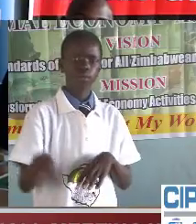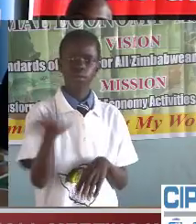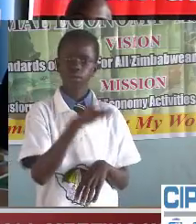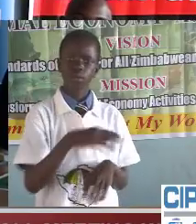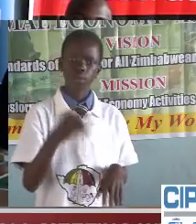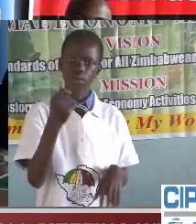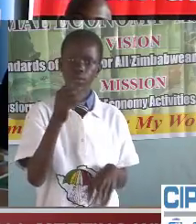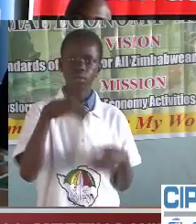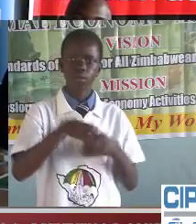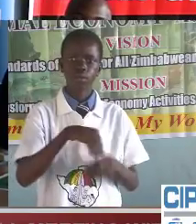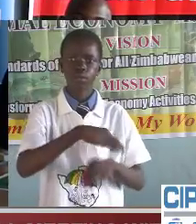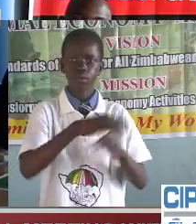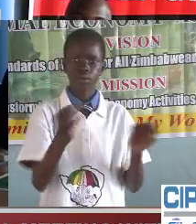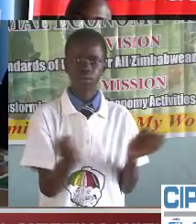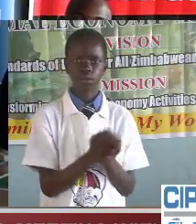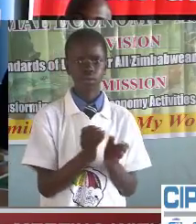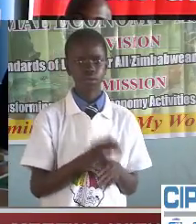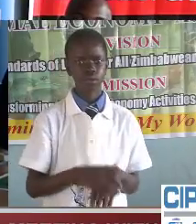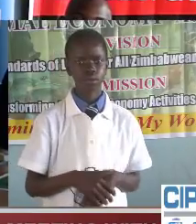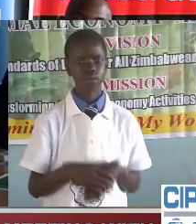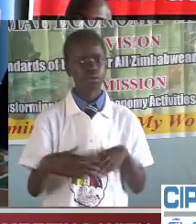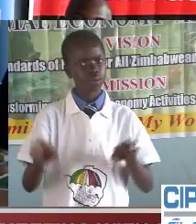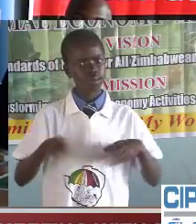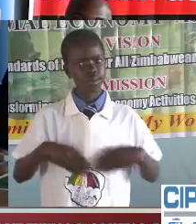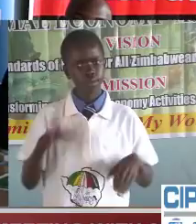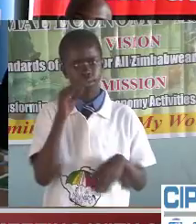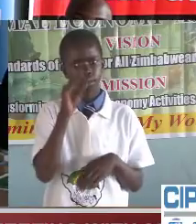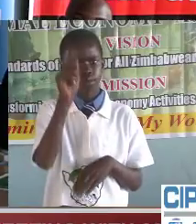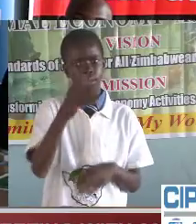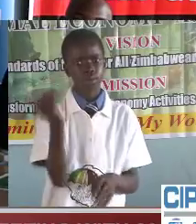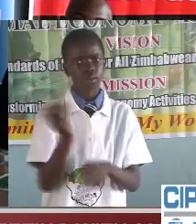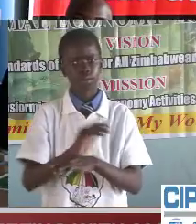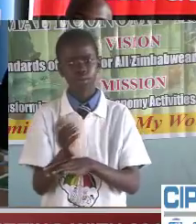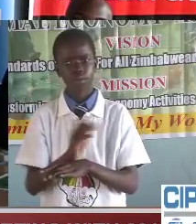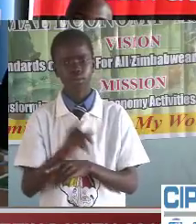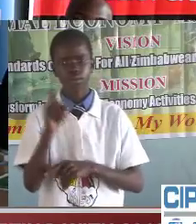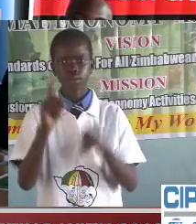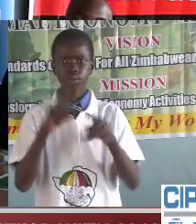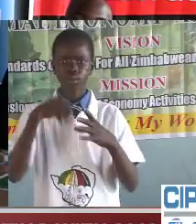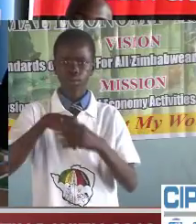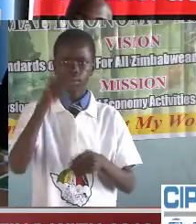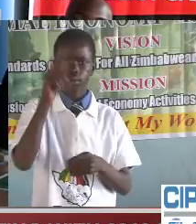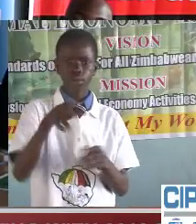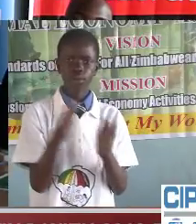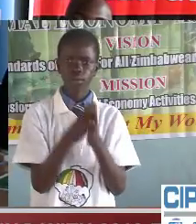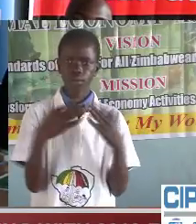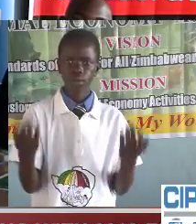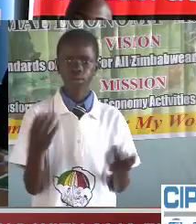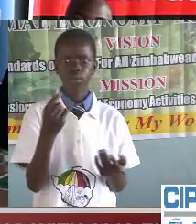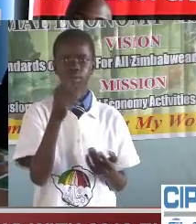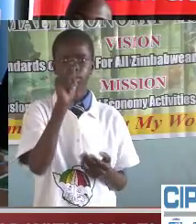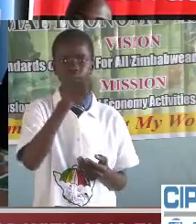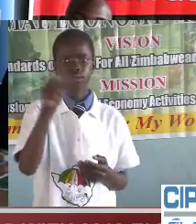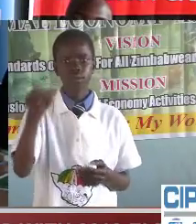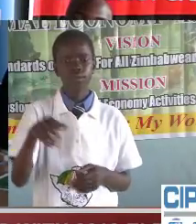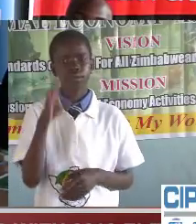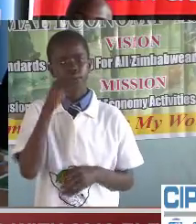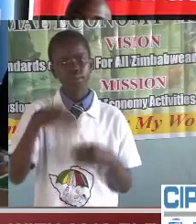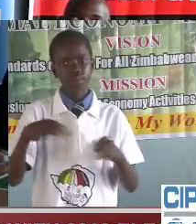Anditi munhu anoti akati anotengesa munhu anoshuwa ndine mari mufoni kana kuti haatorina mari. Saka tinoita kunoisa mutemo